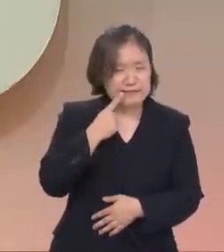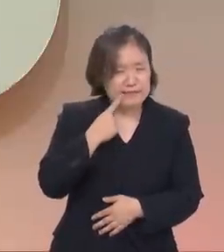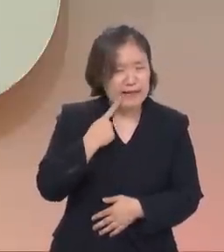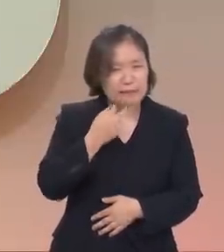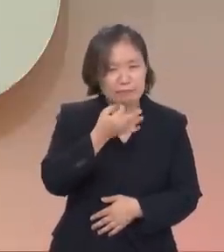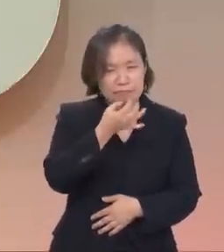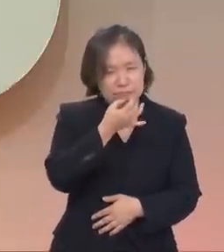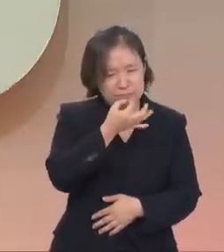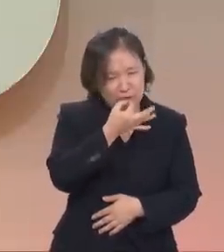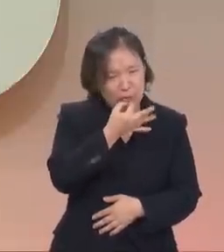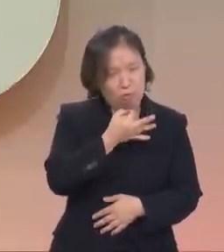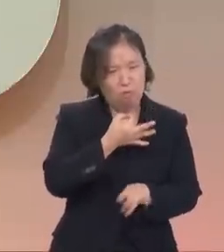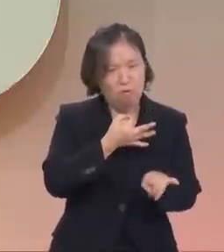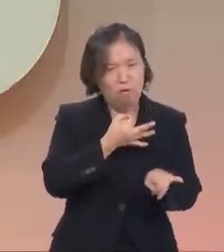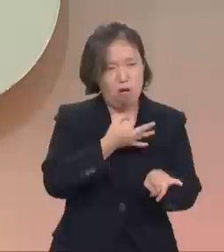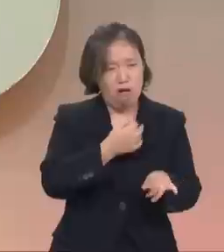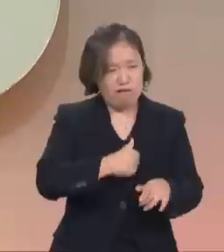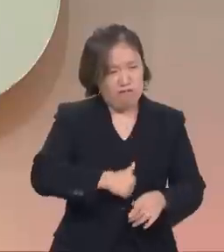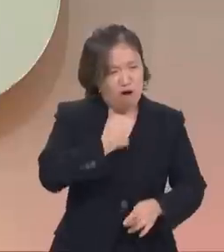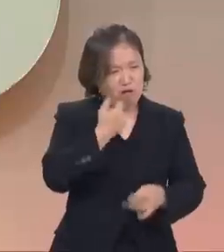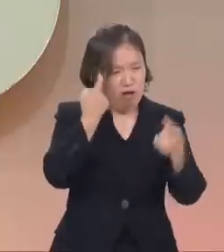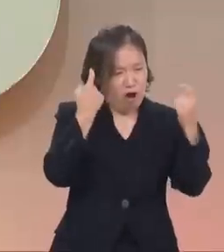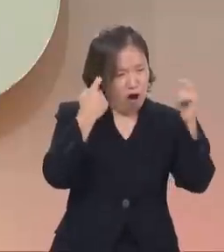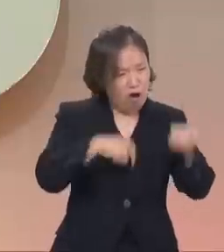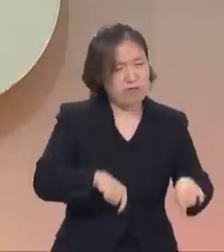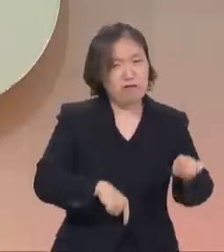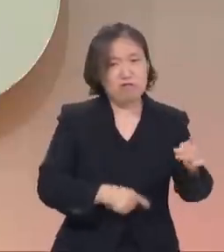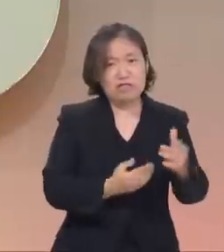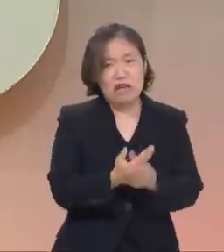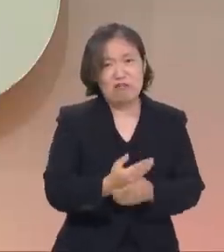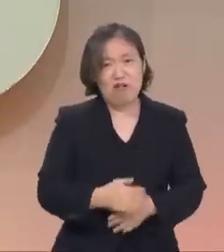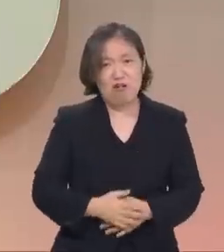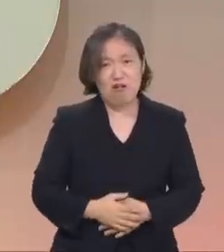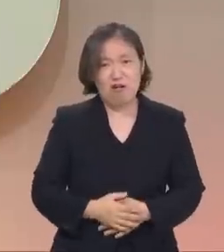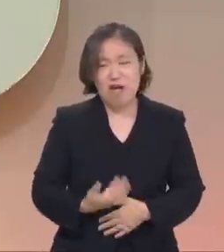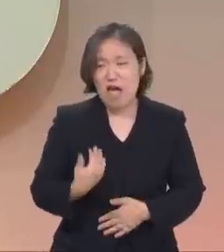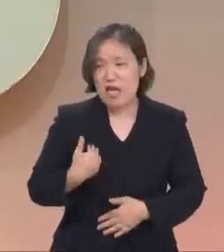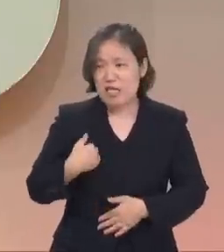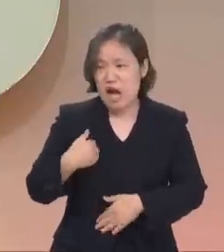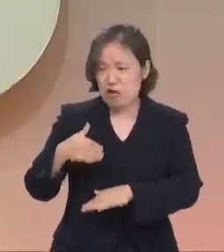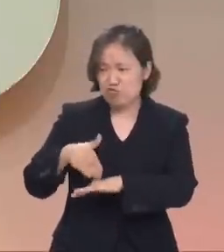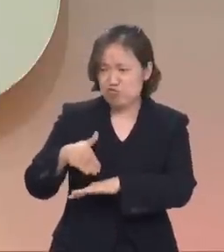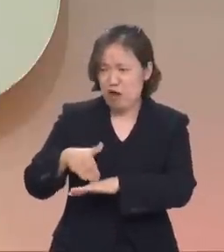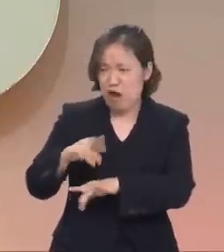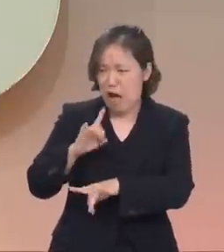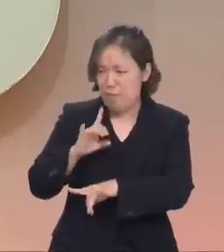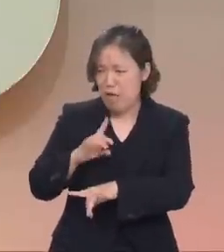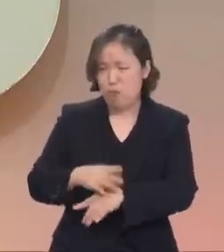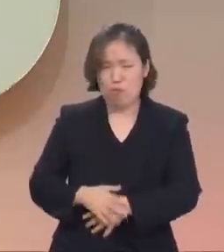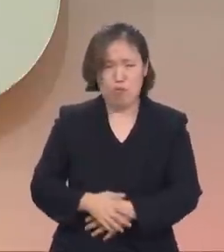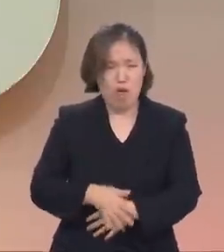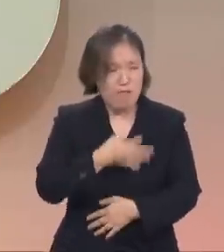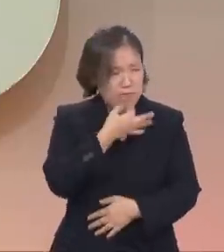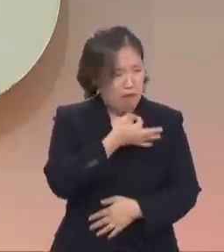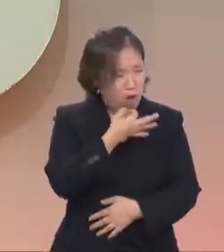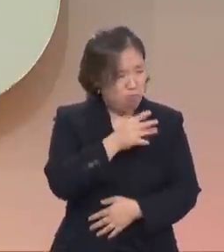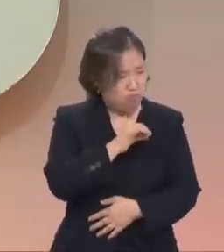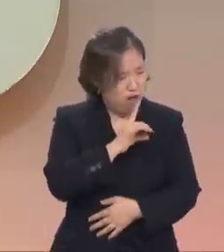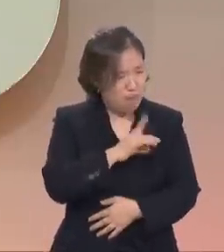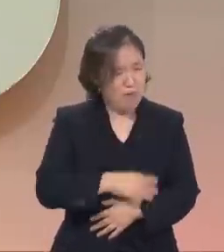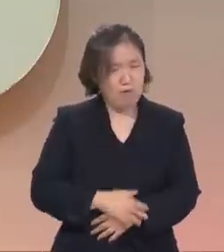내 마음 같지 않게 수행이 잘 안 되고 내 마음 같지 않게 막 염불도 안 되고 기도도 안 된다